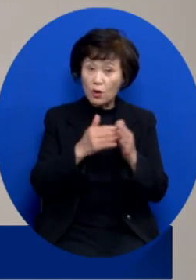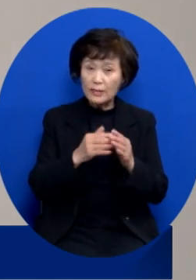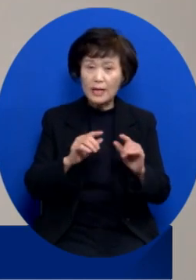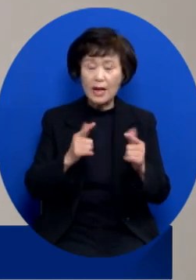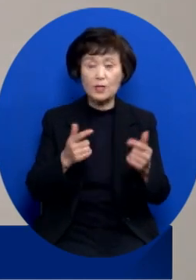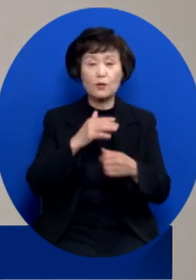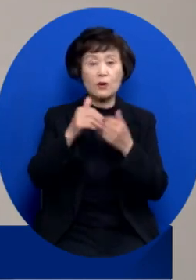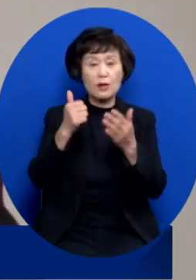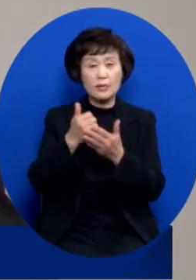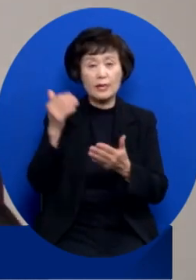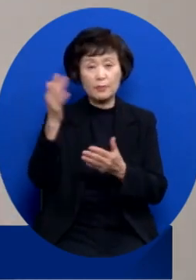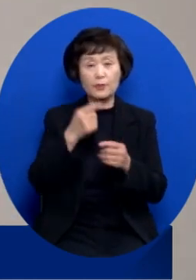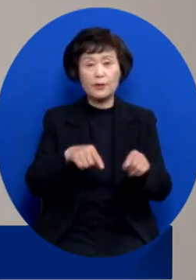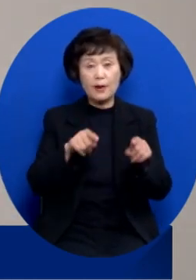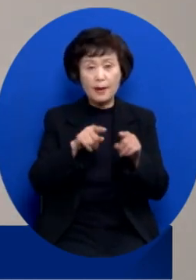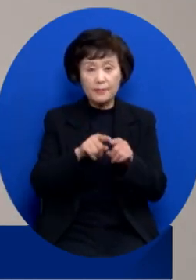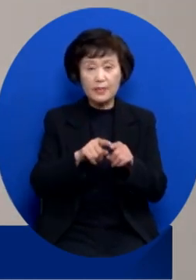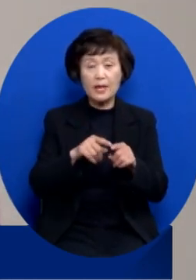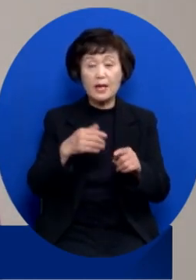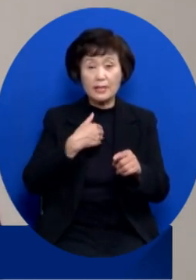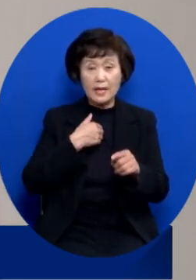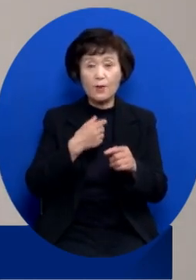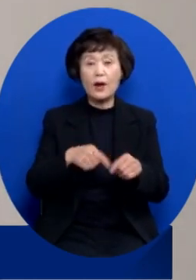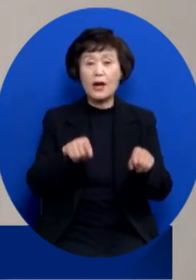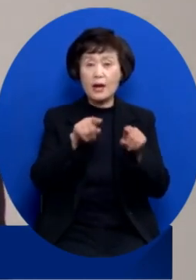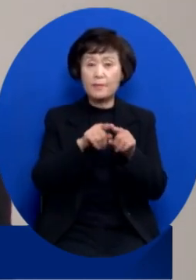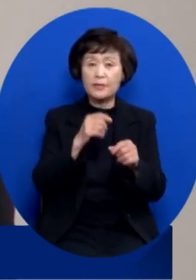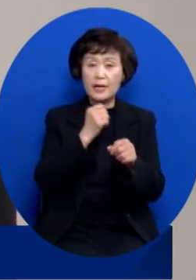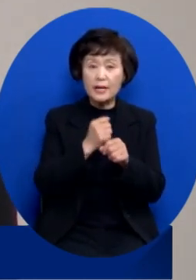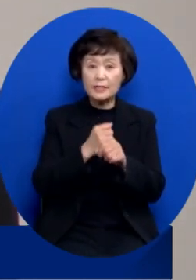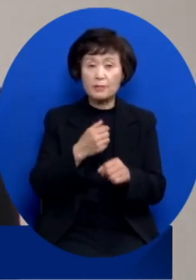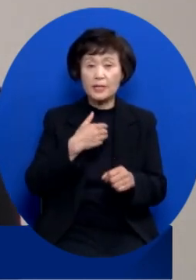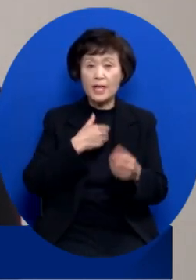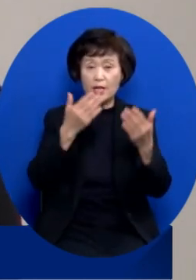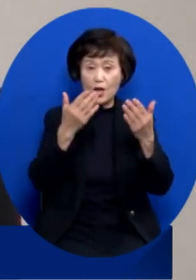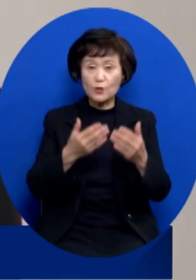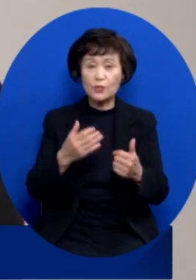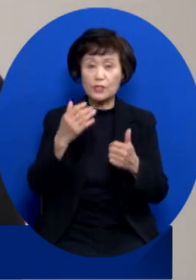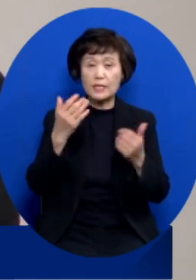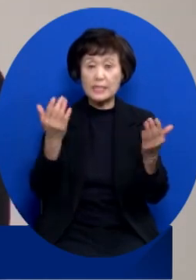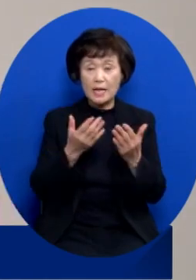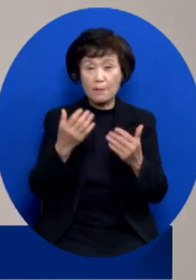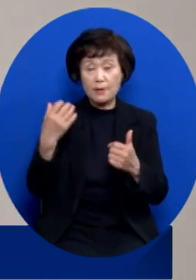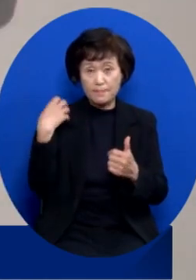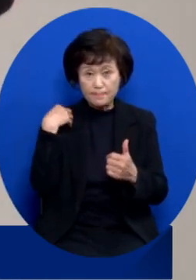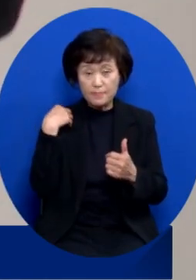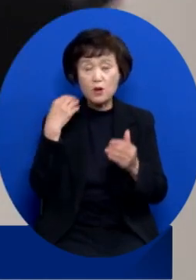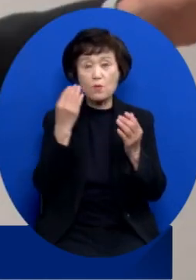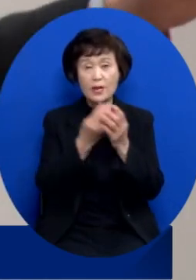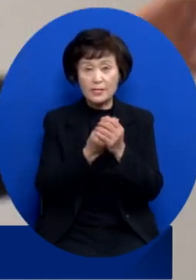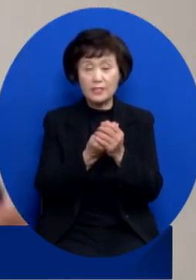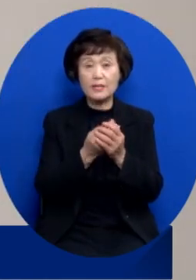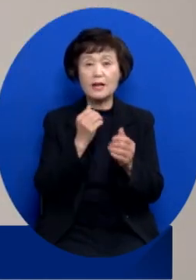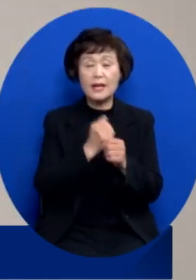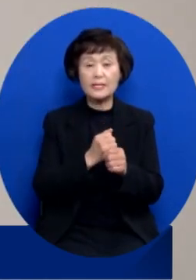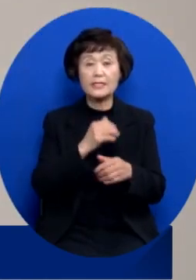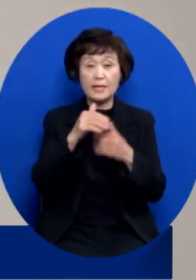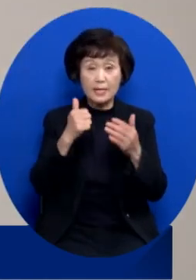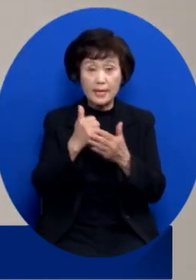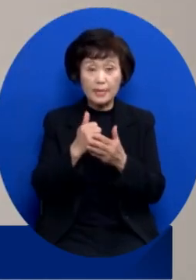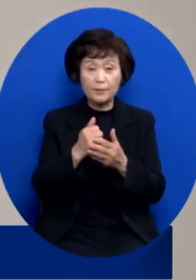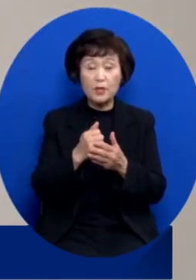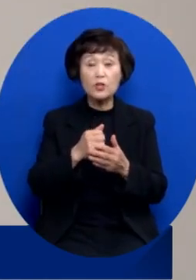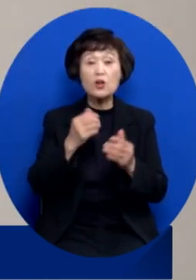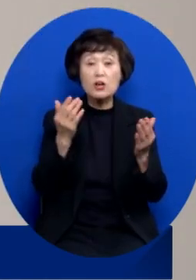다른 보혜사로서 나와 함께 하시며 내게 주신 사명을 완전하게 완성시키는 성취하는 하나님. 너 예수의 폭탄이 터지게